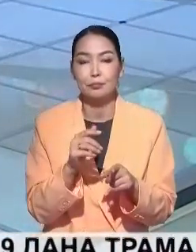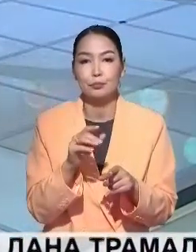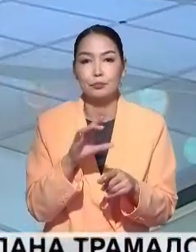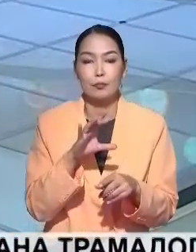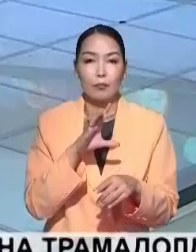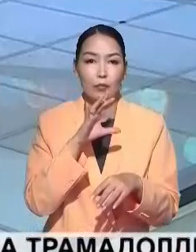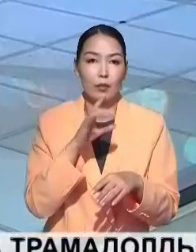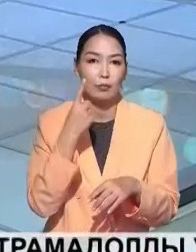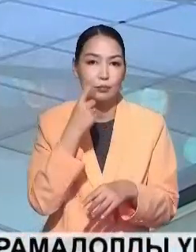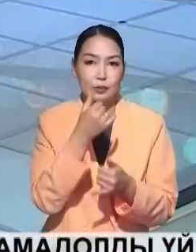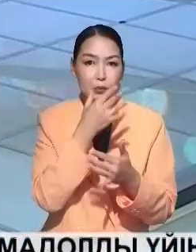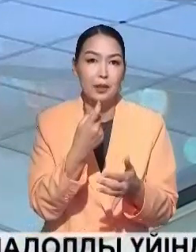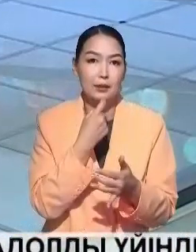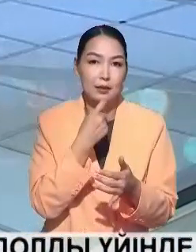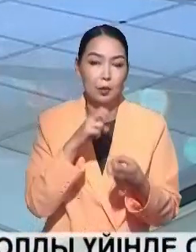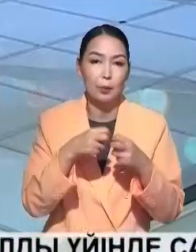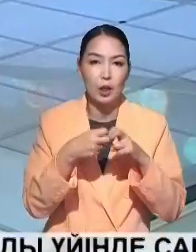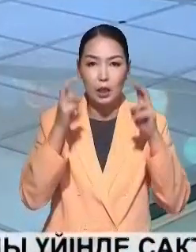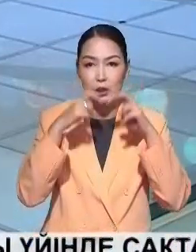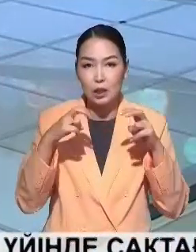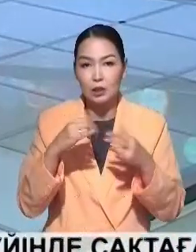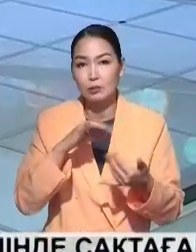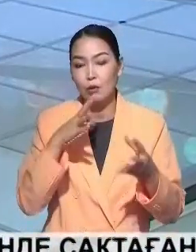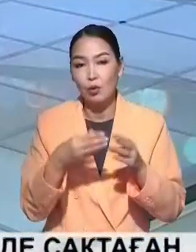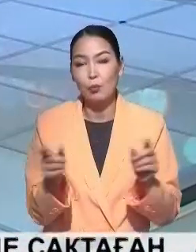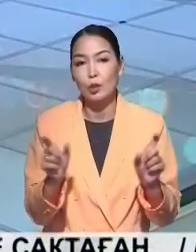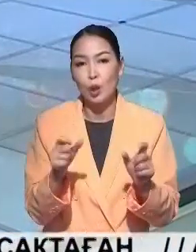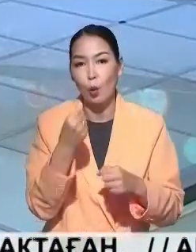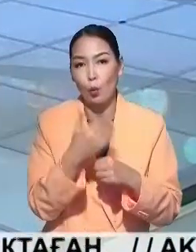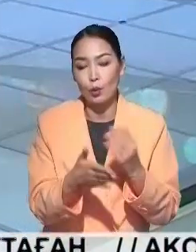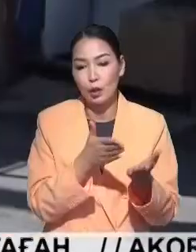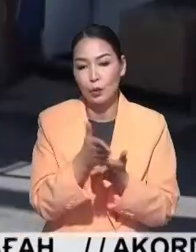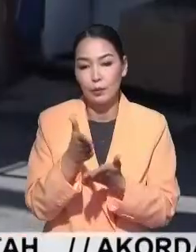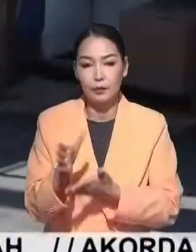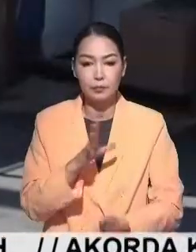ахуалды зерделеу мақсатында тілшіміз Мөлдір Жахан сауда орталығын аралады.